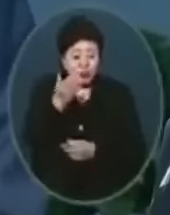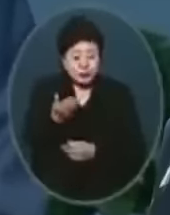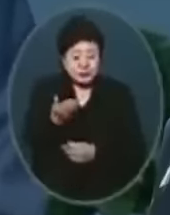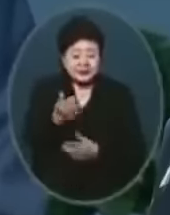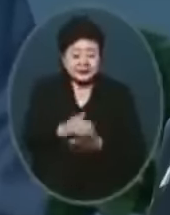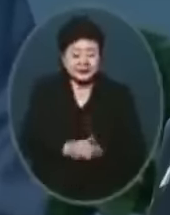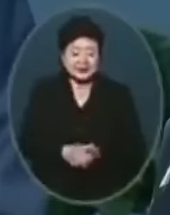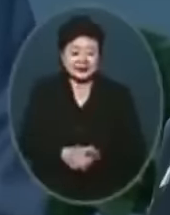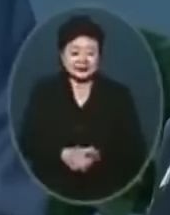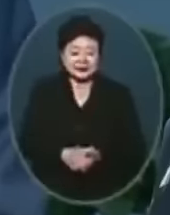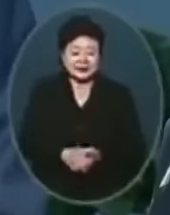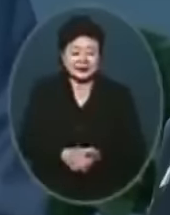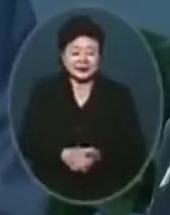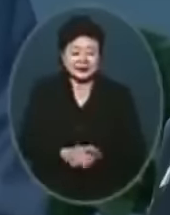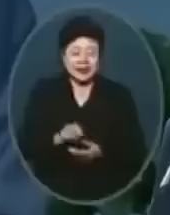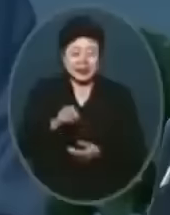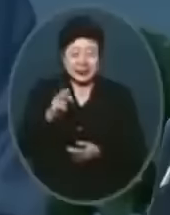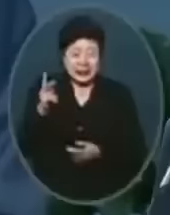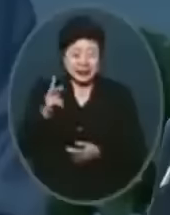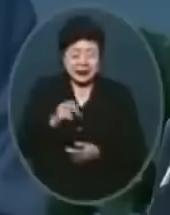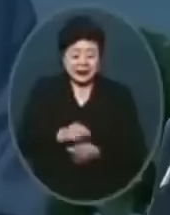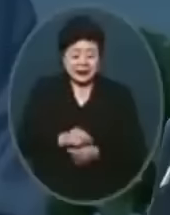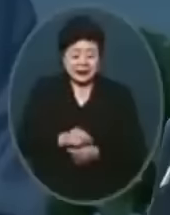여러분 요새 텔레비